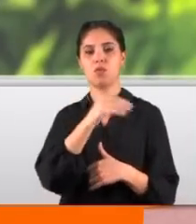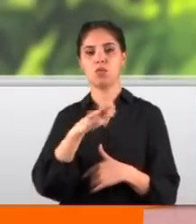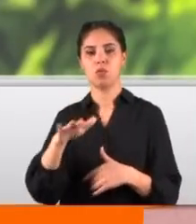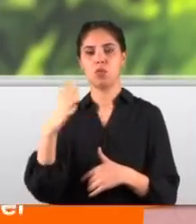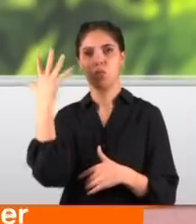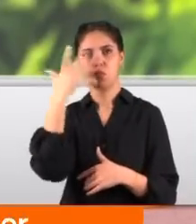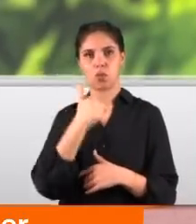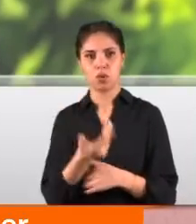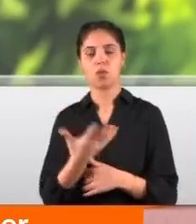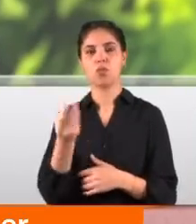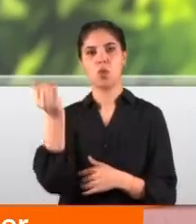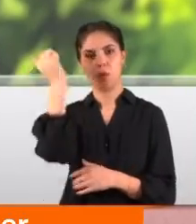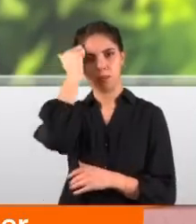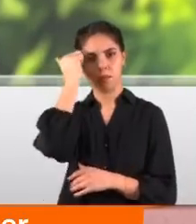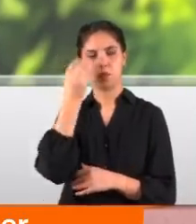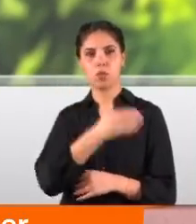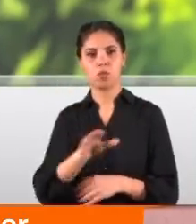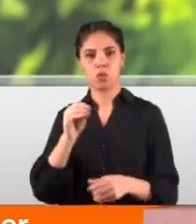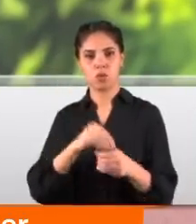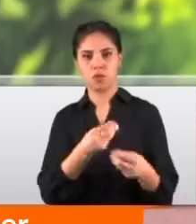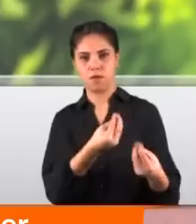bundan çok şişmanım